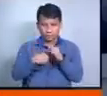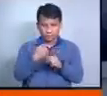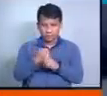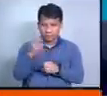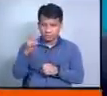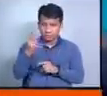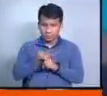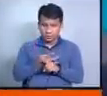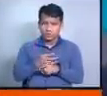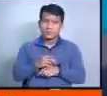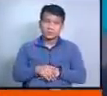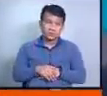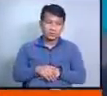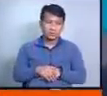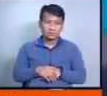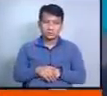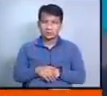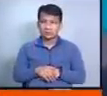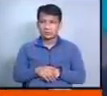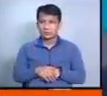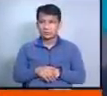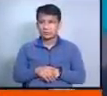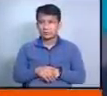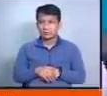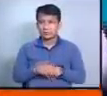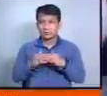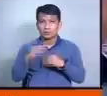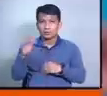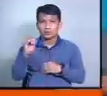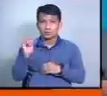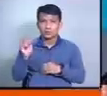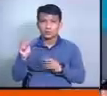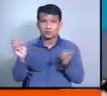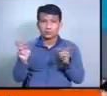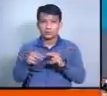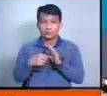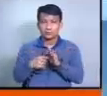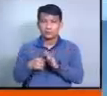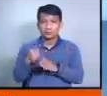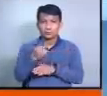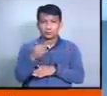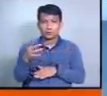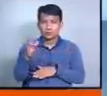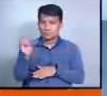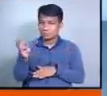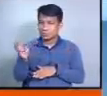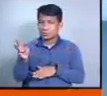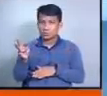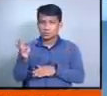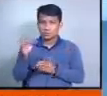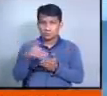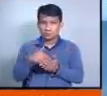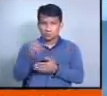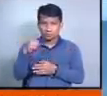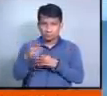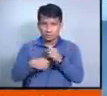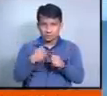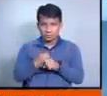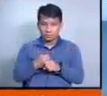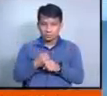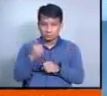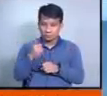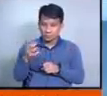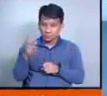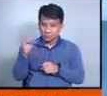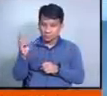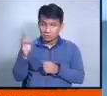1 year and 7 months na po. 1 year and 7 months. Alam nyo, sir, matatanggap mo. Quick count ginawa namin. 170,000 one year. Kung